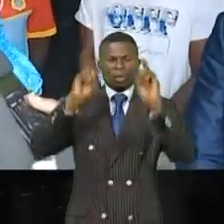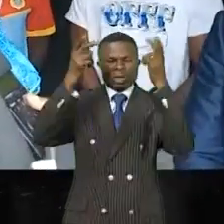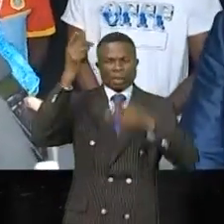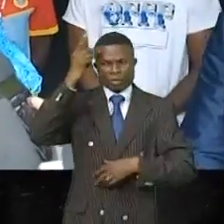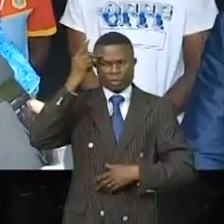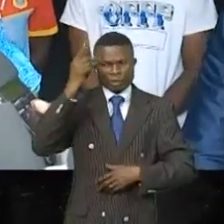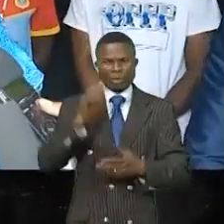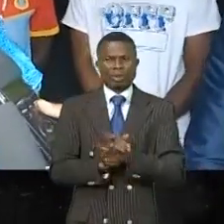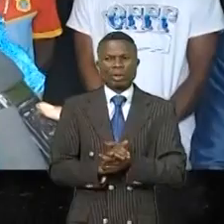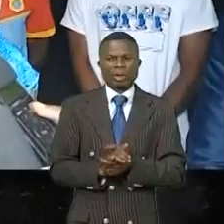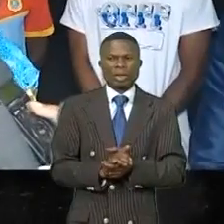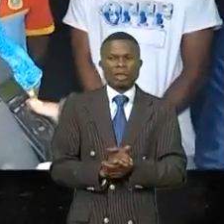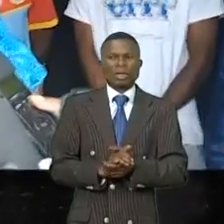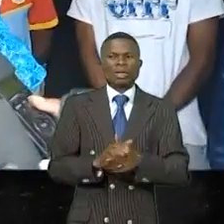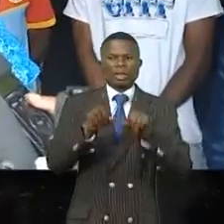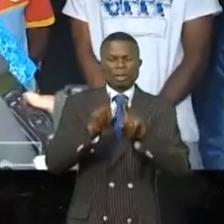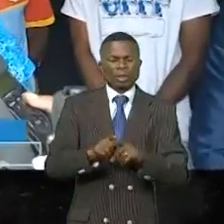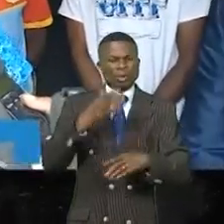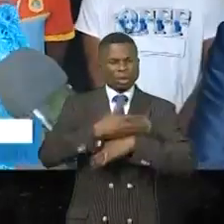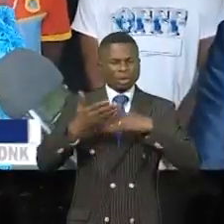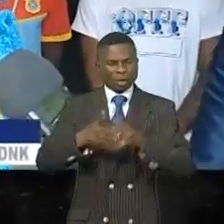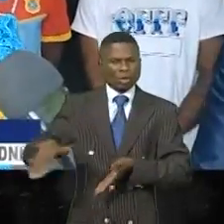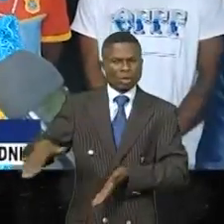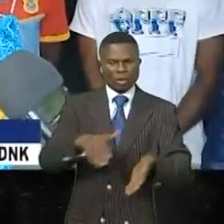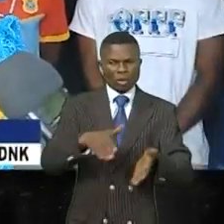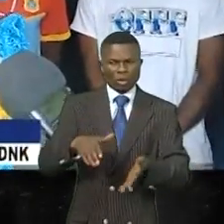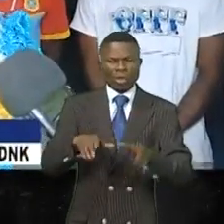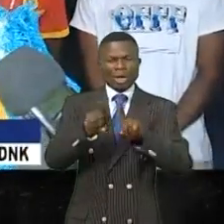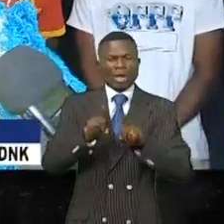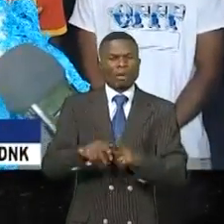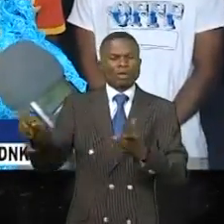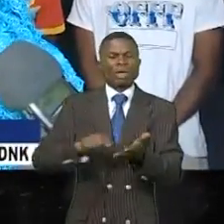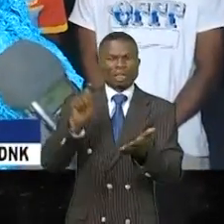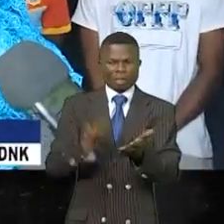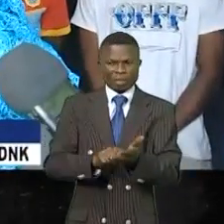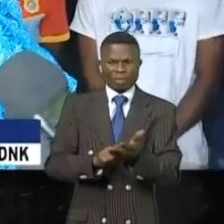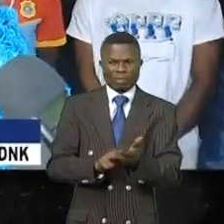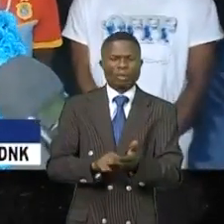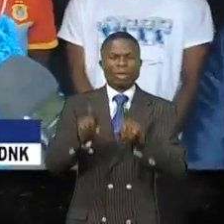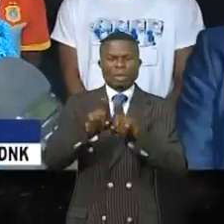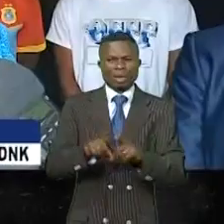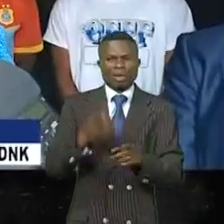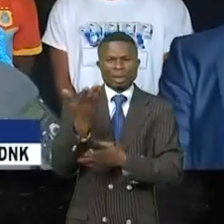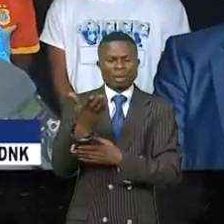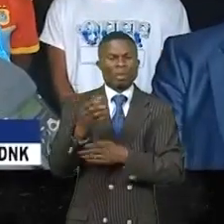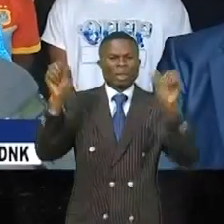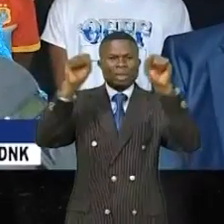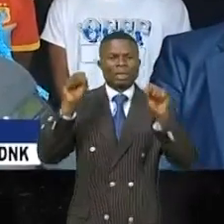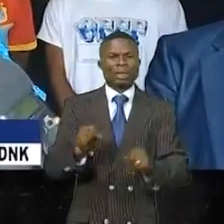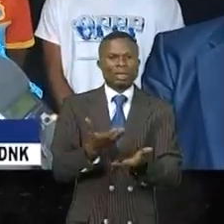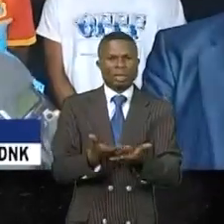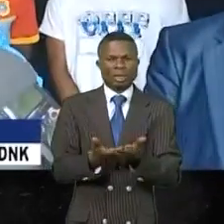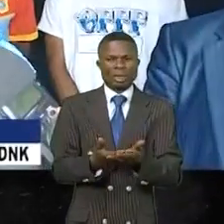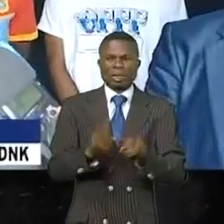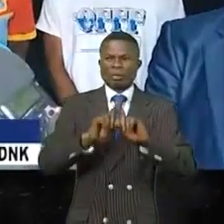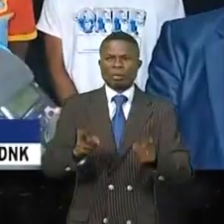programme et un plan. Il doit construire des routes. On collecte des taxes. On collecte des impôts. Nous avons des systèmes. Mais il n'y a